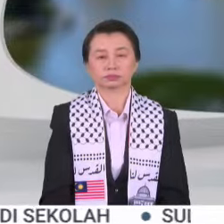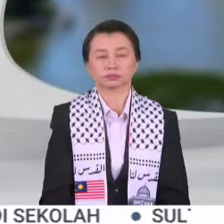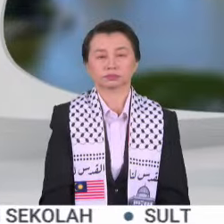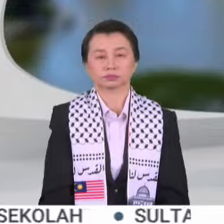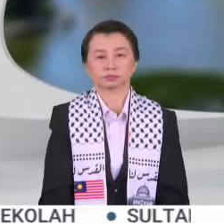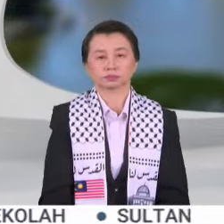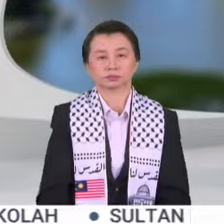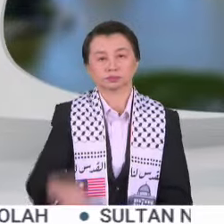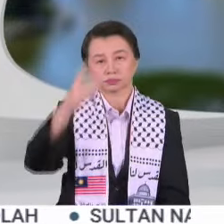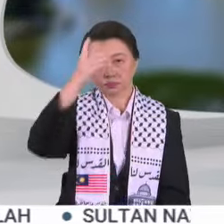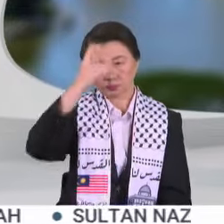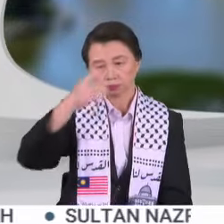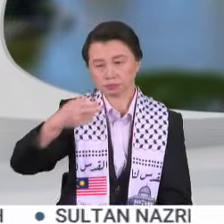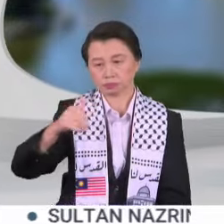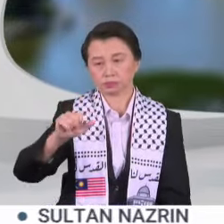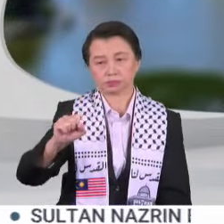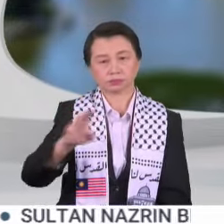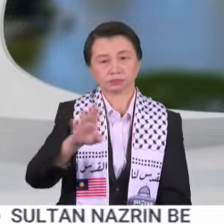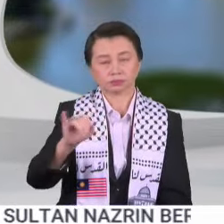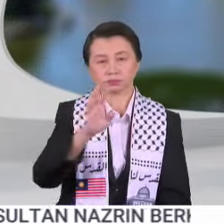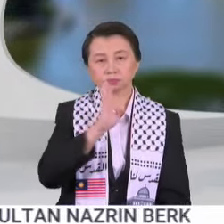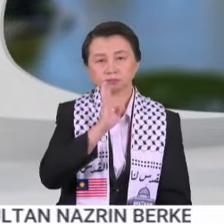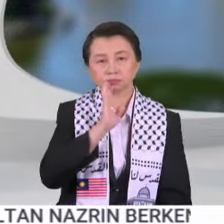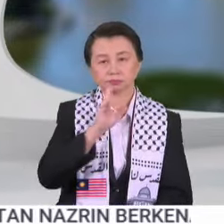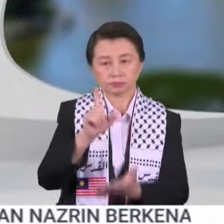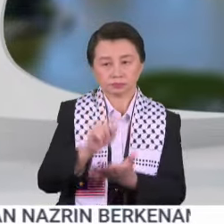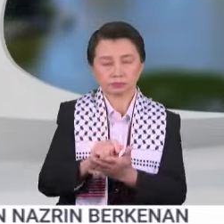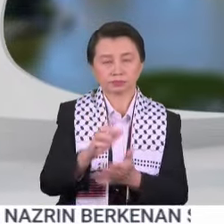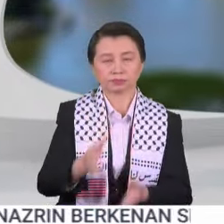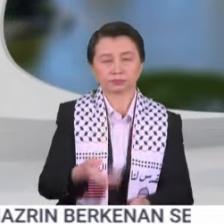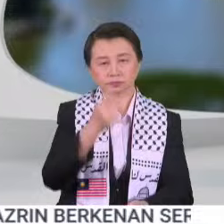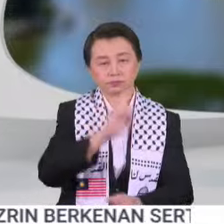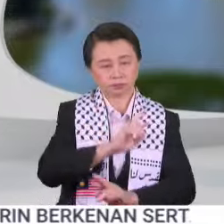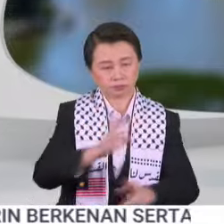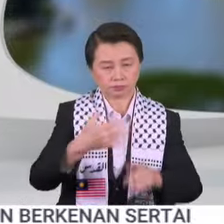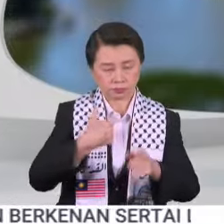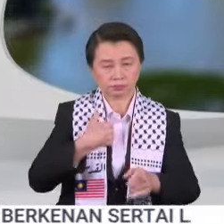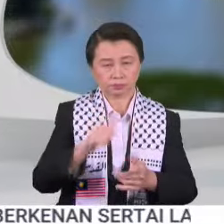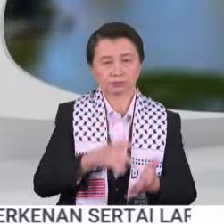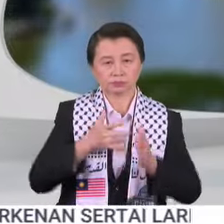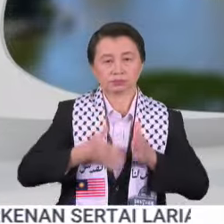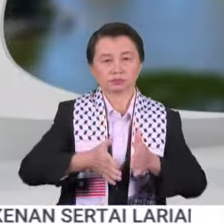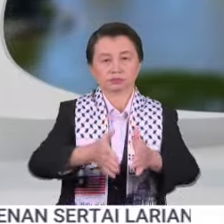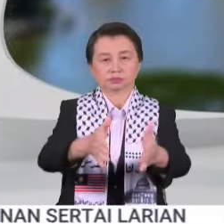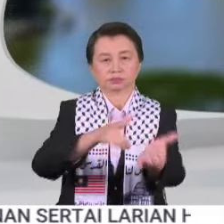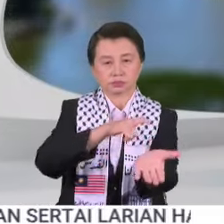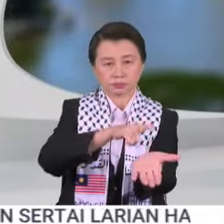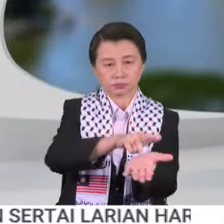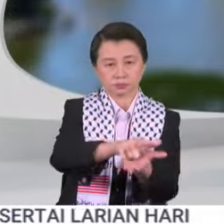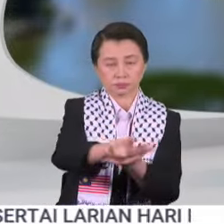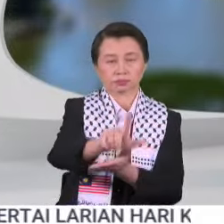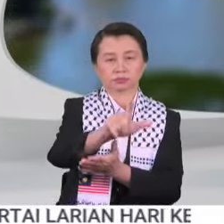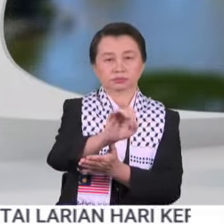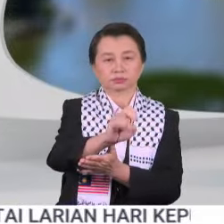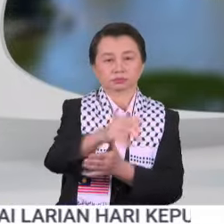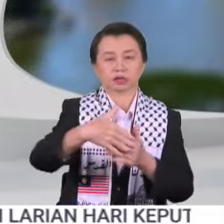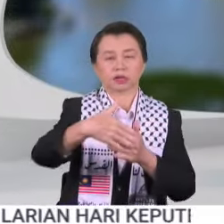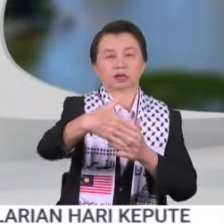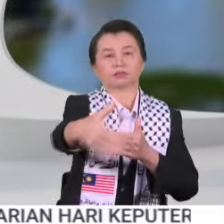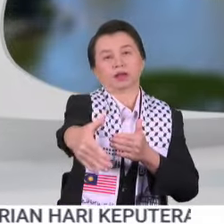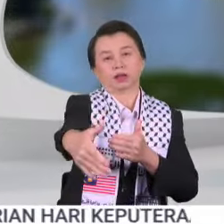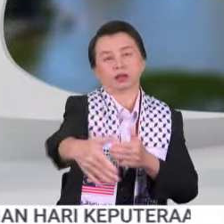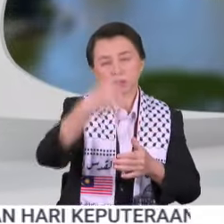Sementara itu, Dato' Hasbi ketika ditemui media menyatakan landasan sedia ada lapangan terbang Limbang akan dipanjangkan.